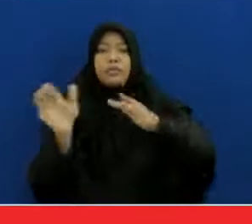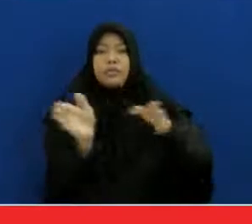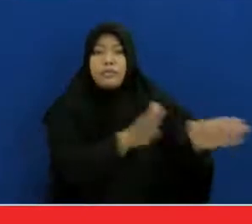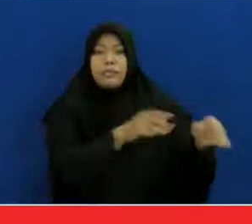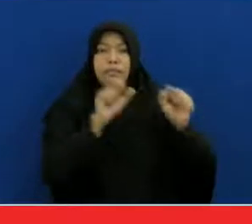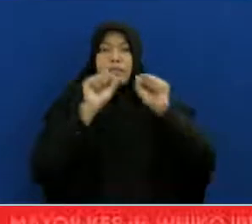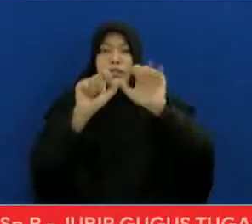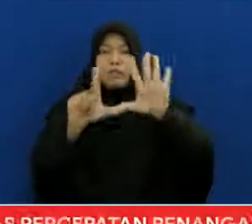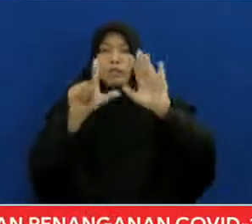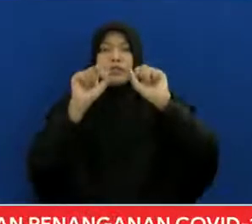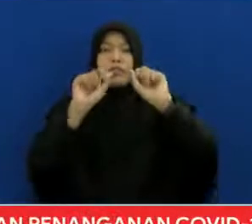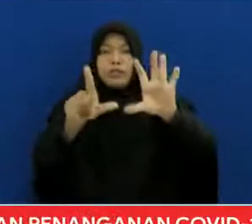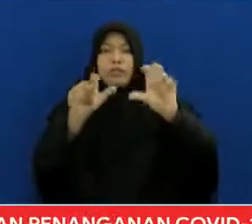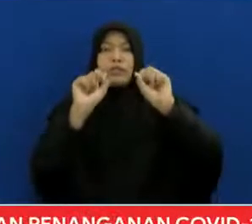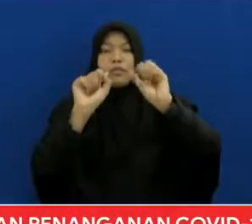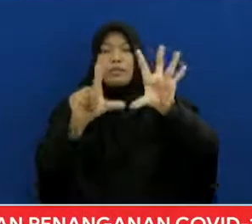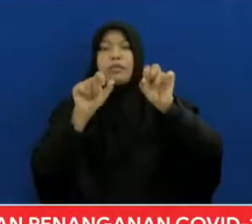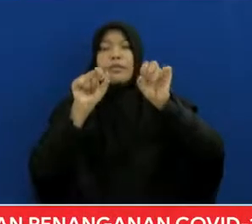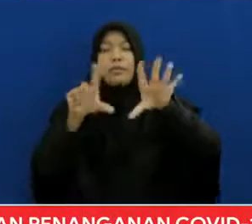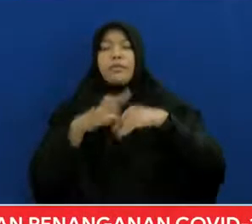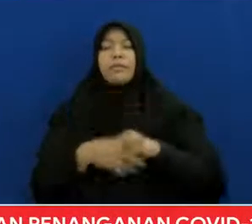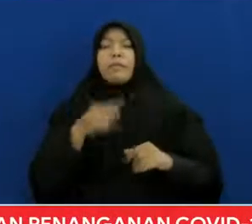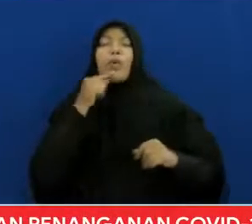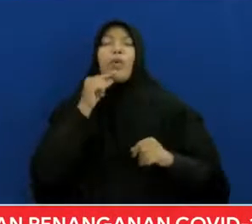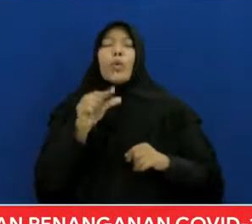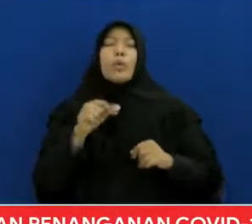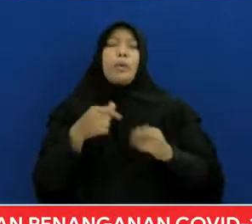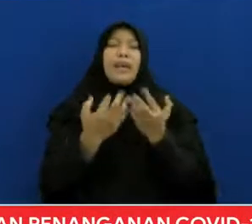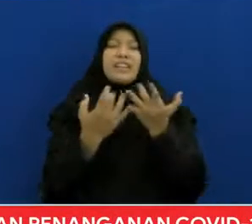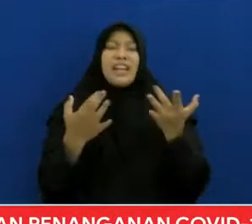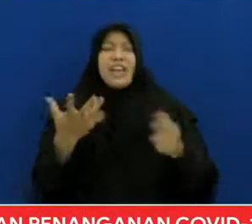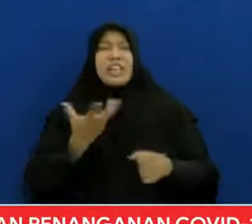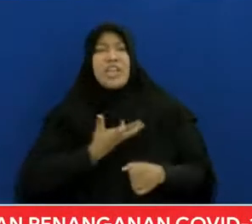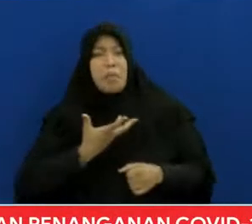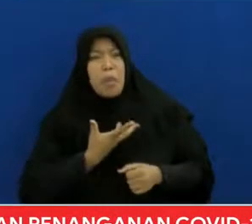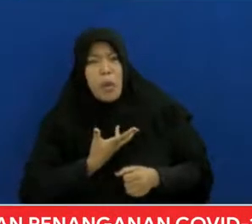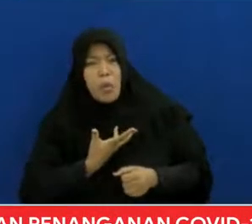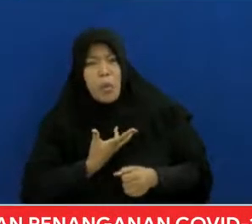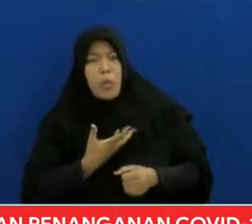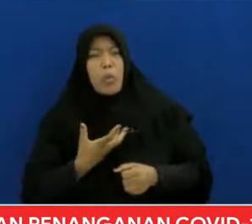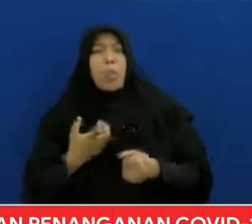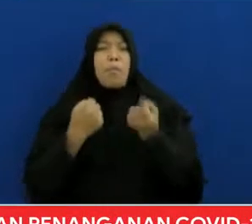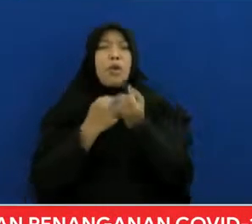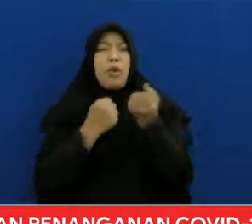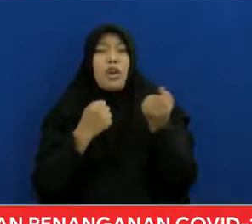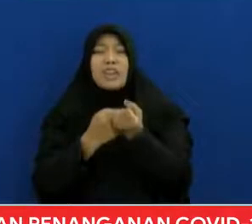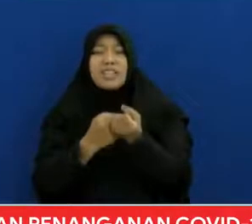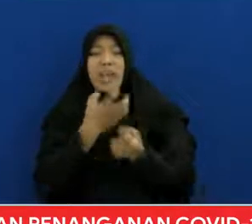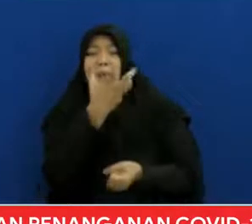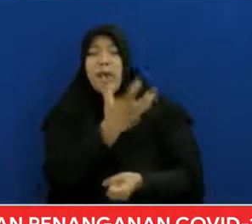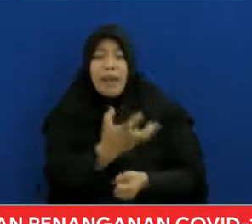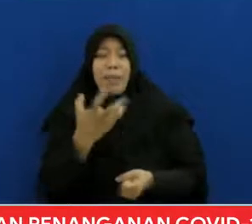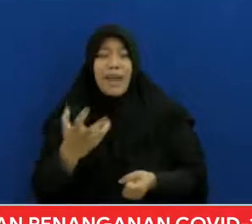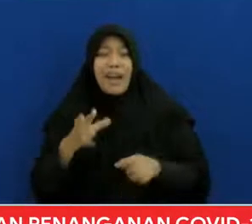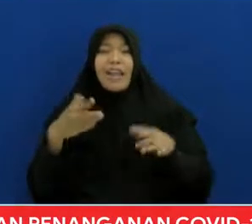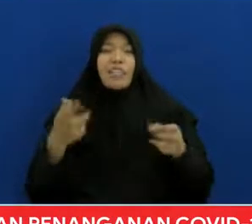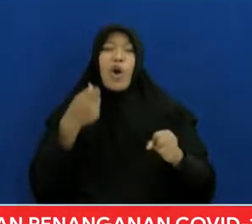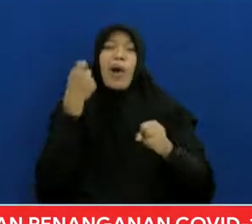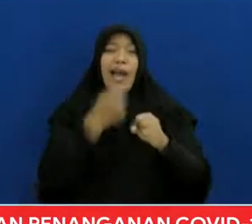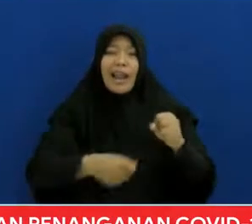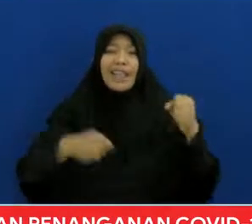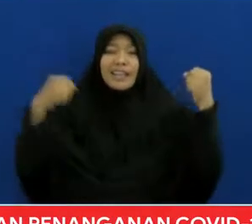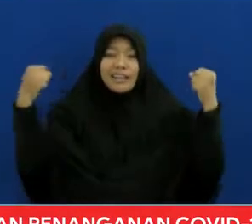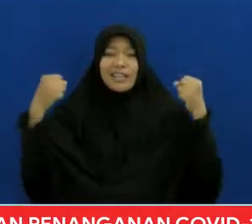100-0102-73x74x. Dan bagi warga masyarakat yang akan mendonasikan barang atau alat kesehatan